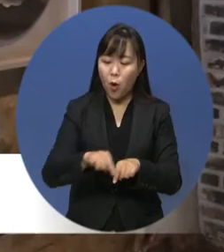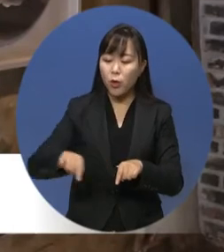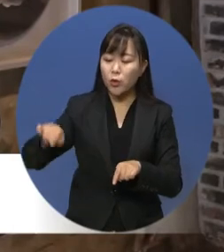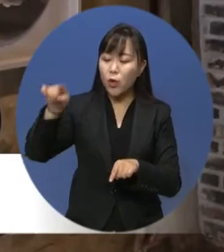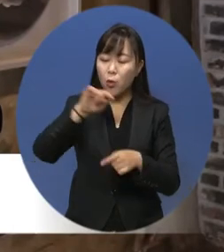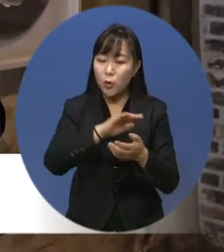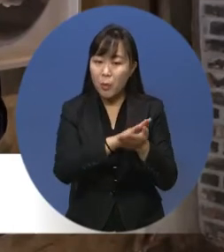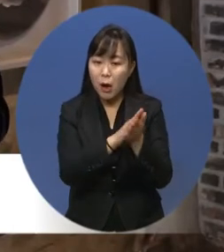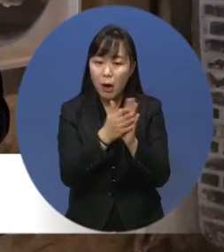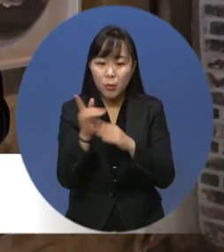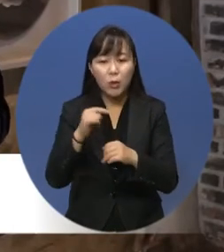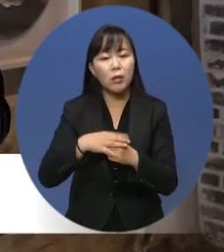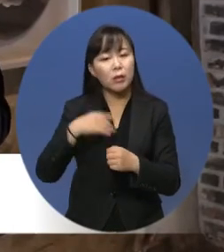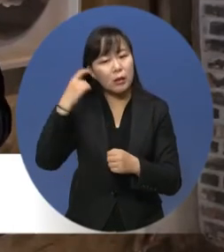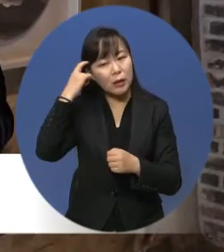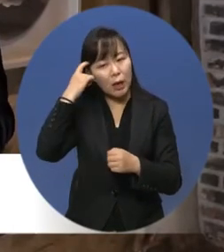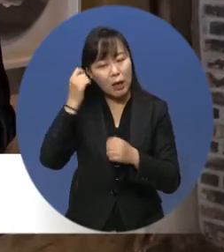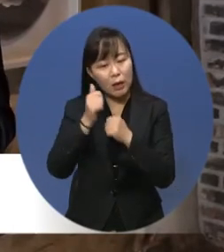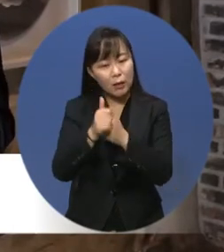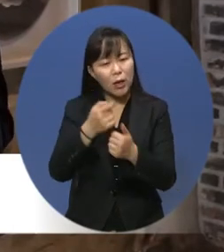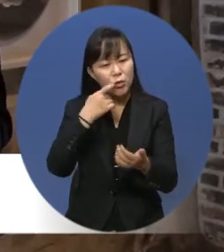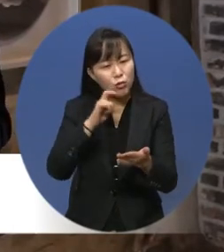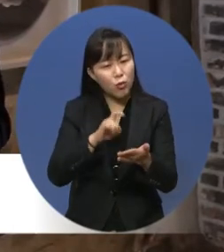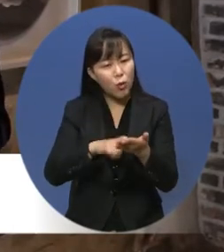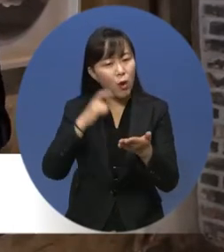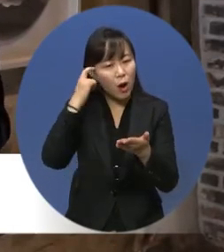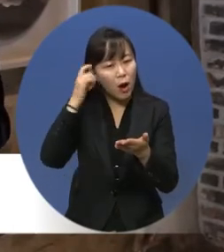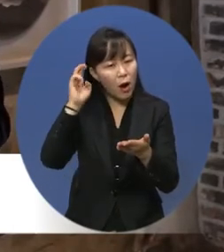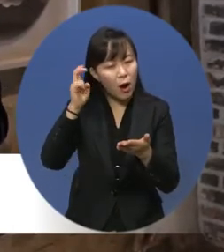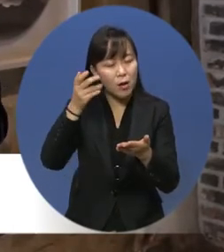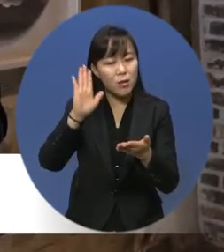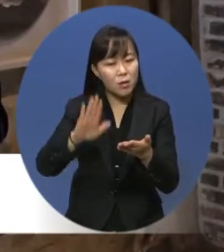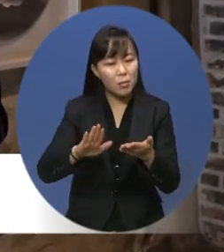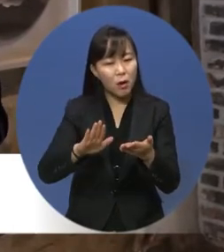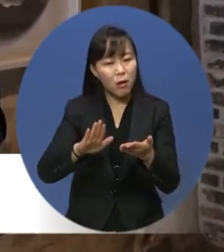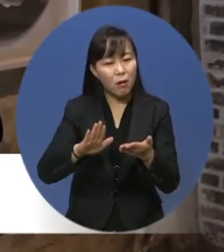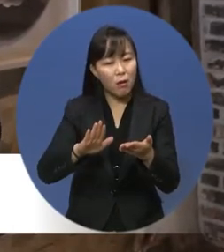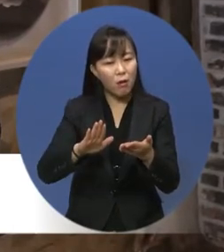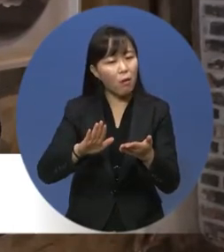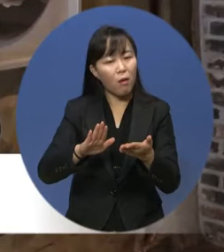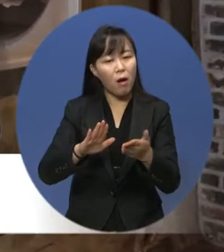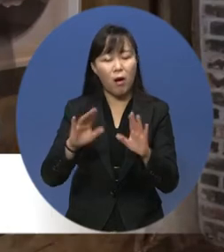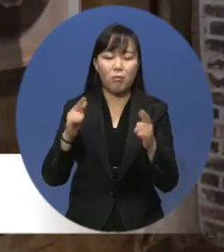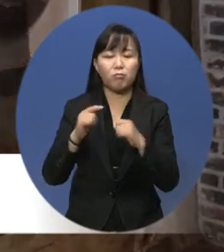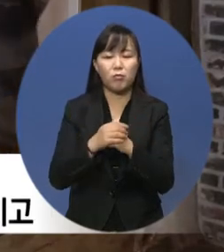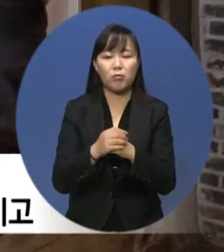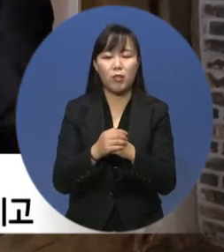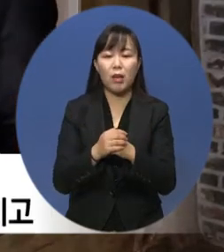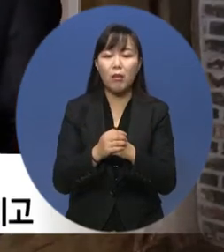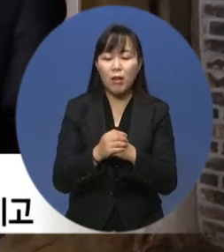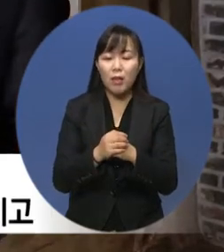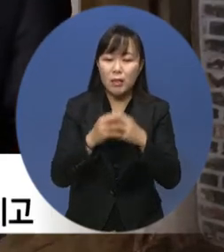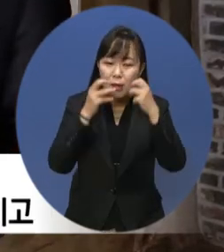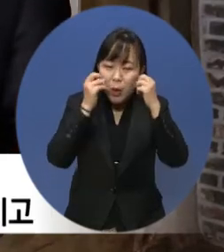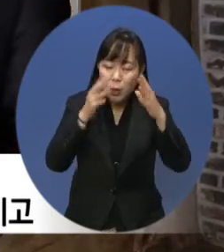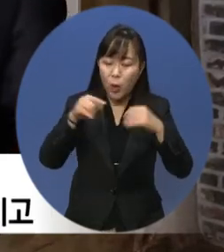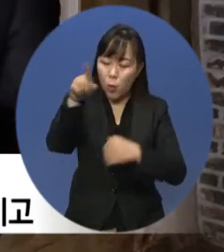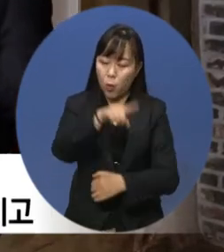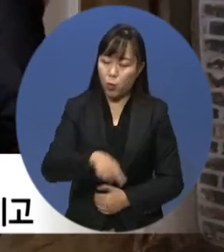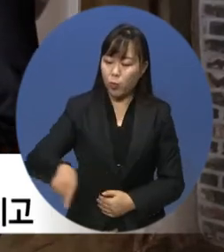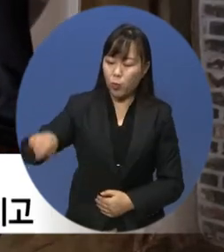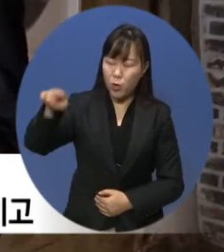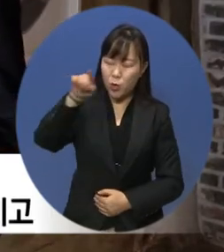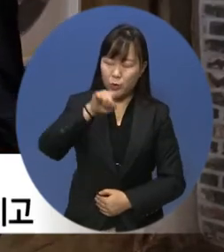것은 생각하기에 따라서 쉬울 것 같지만 관성에 젖어 있기 때문에 전혀 그렇지 않습니다. 새롭게 좀